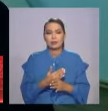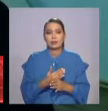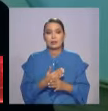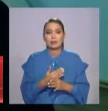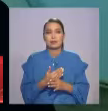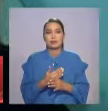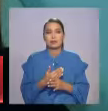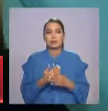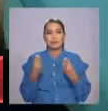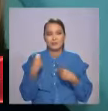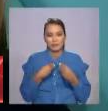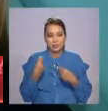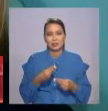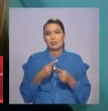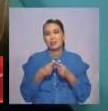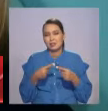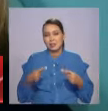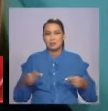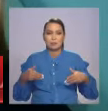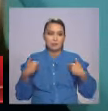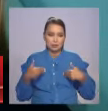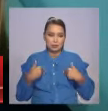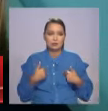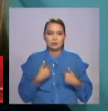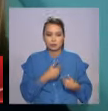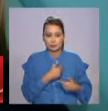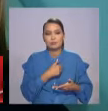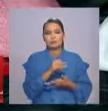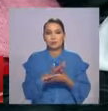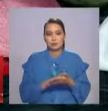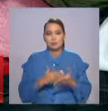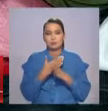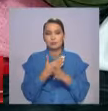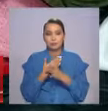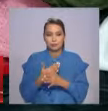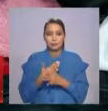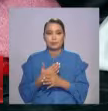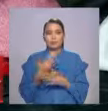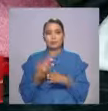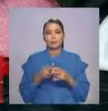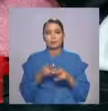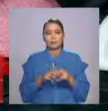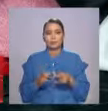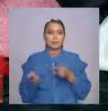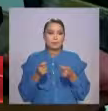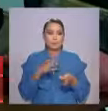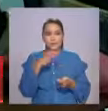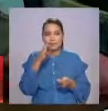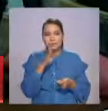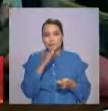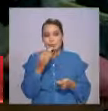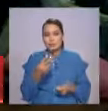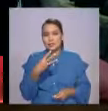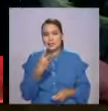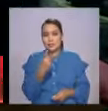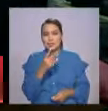игрушки, вещи. Это очень полезное дело, и я хотела бы помогать дальше. Вику волонтерство привели родители. Маме Наталье